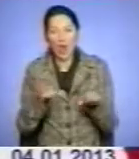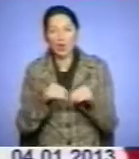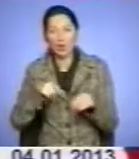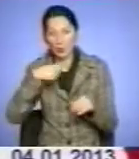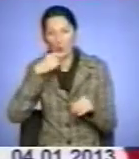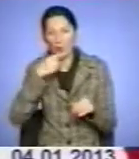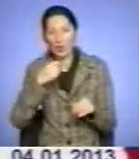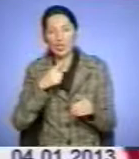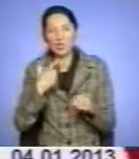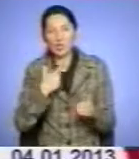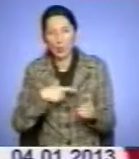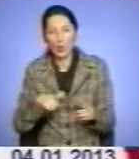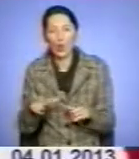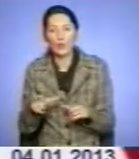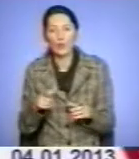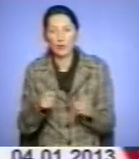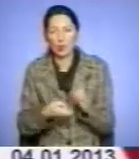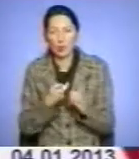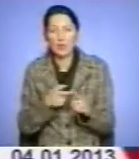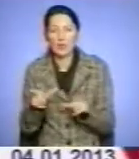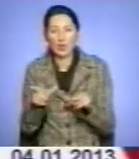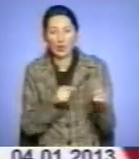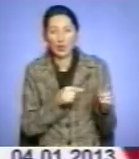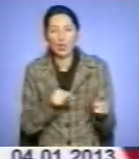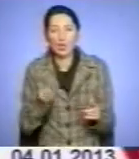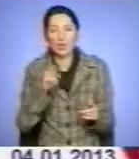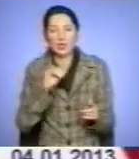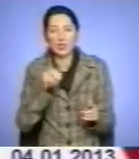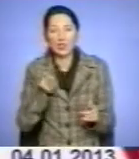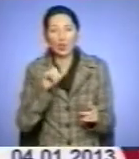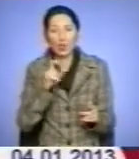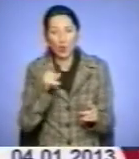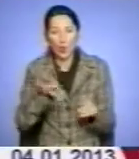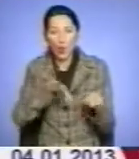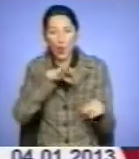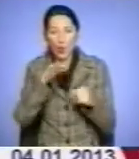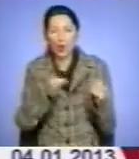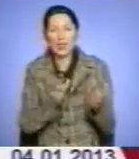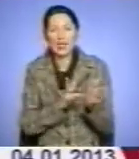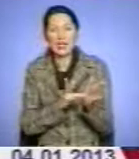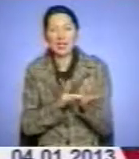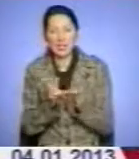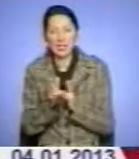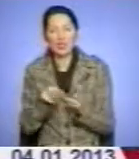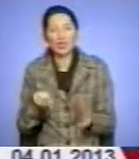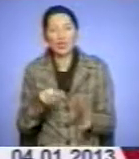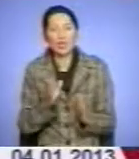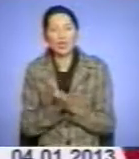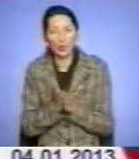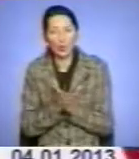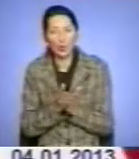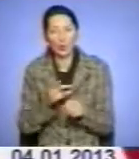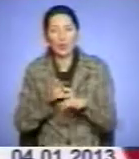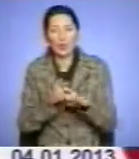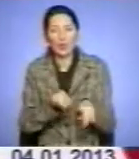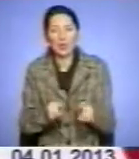собою в Донецьк молоді тернополяни везуть дідухів і християнську літературу. ми проводили таку акцію, християнську